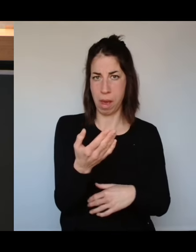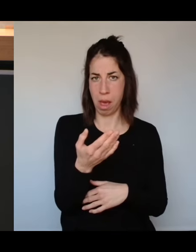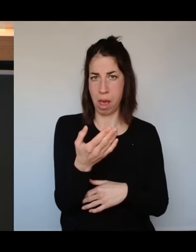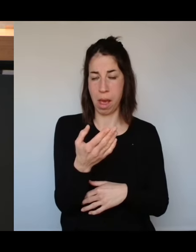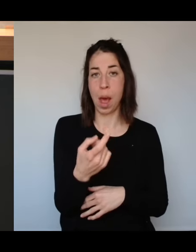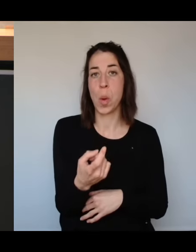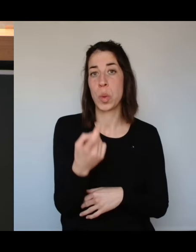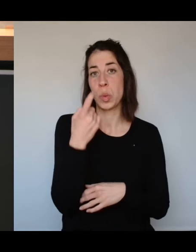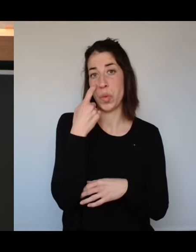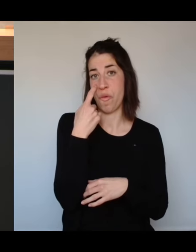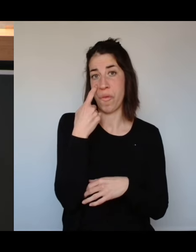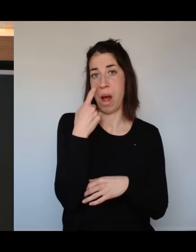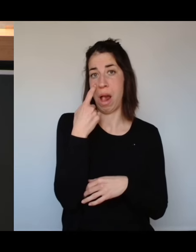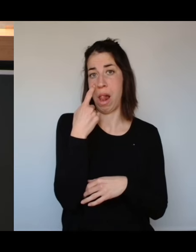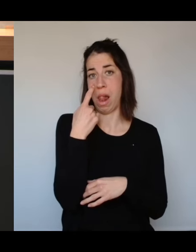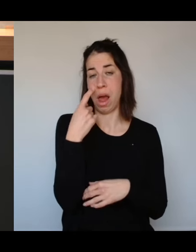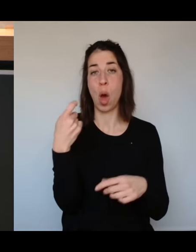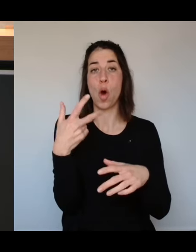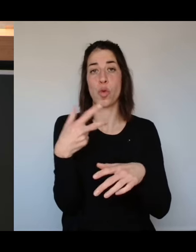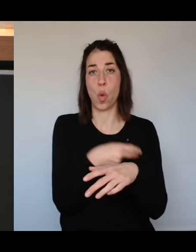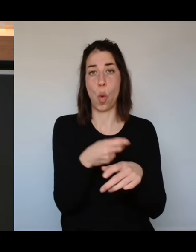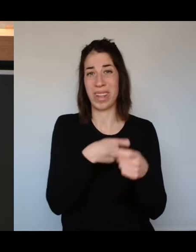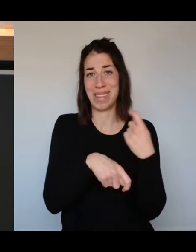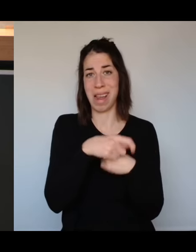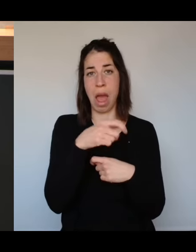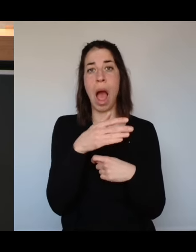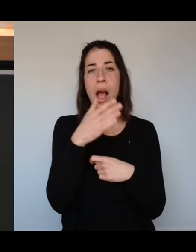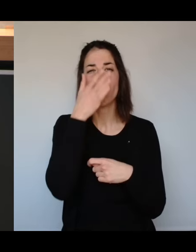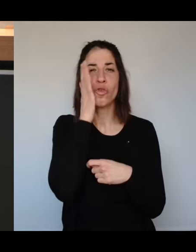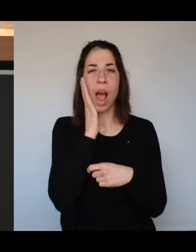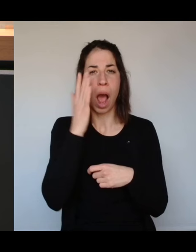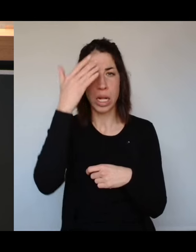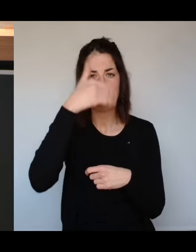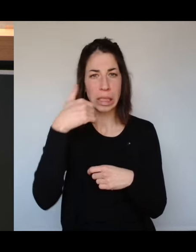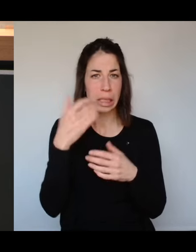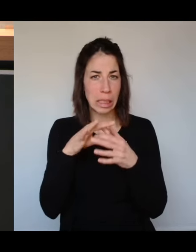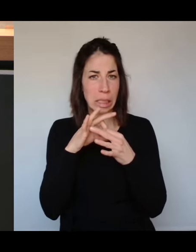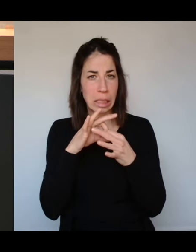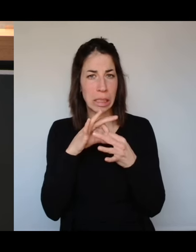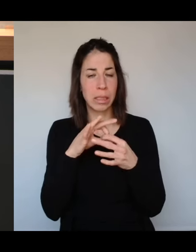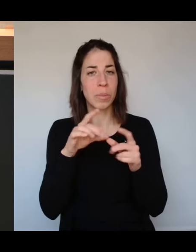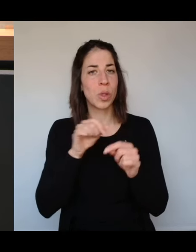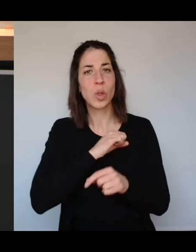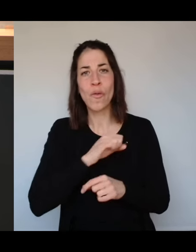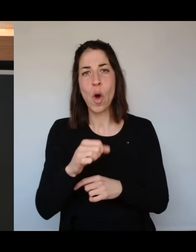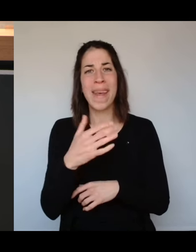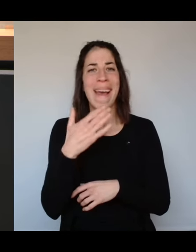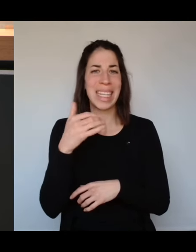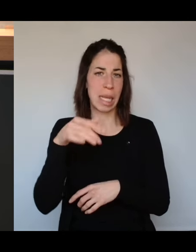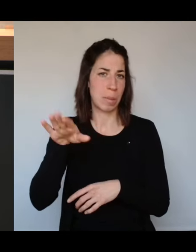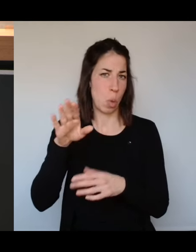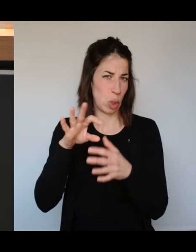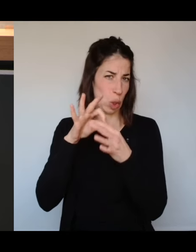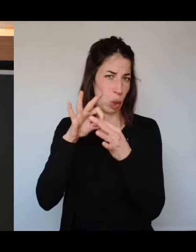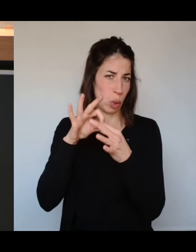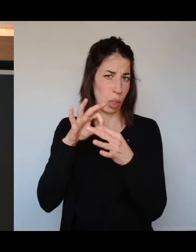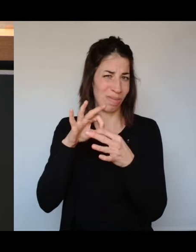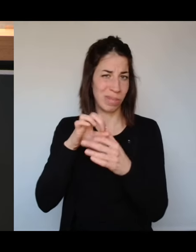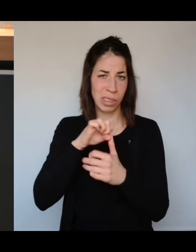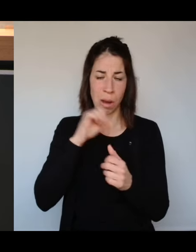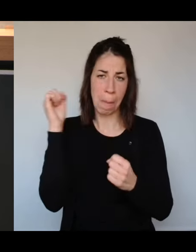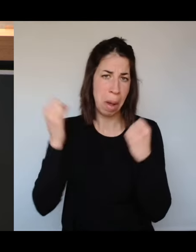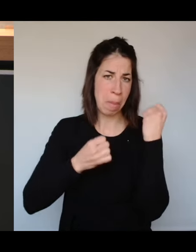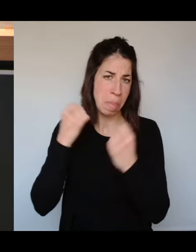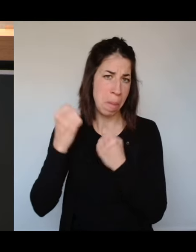die Rassismuskeule rausgeholt. Es ist nun einmal so. Das Problem in erster